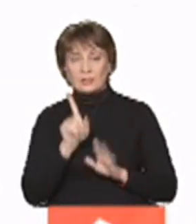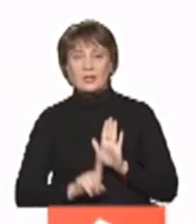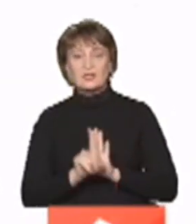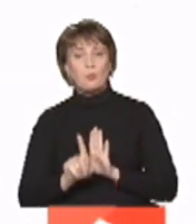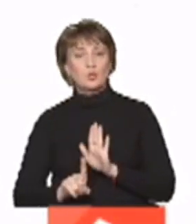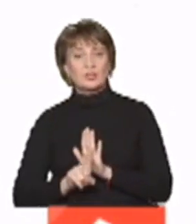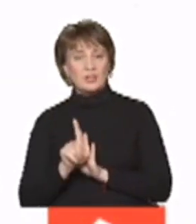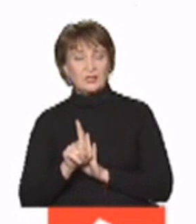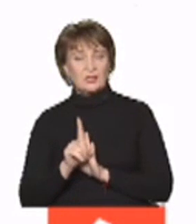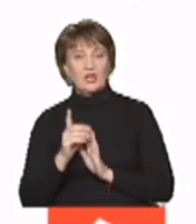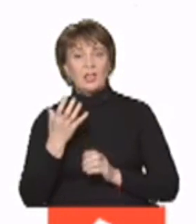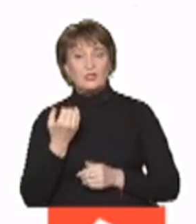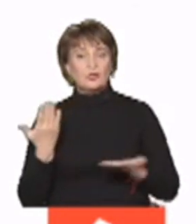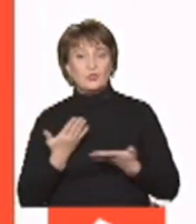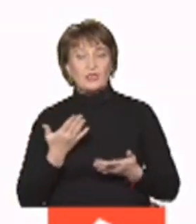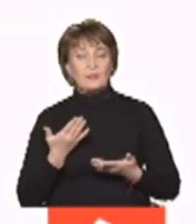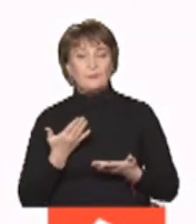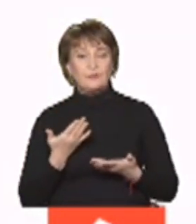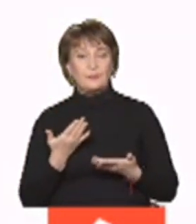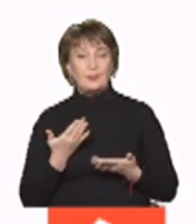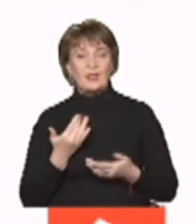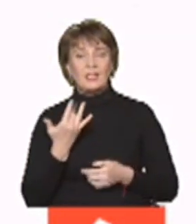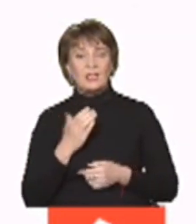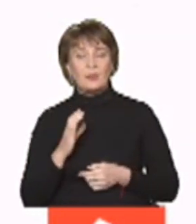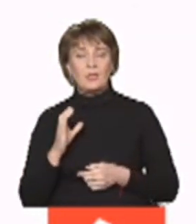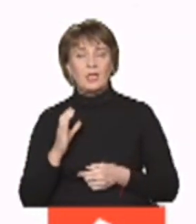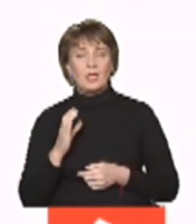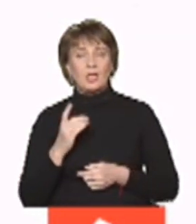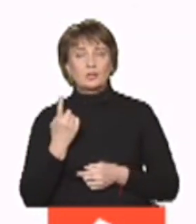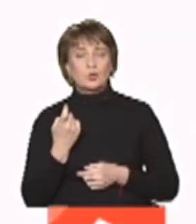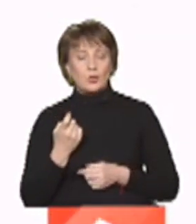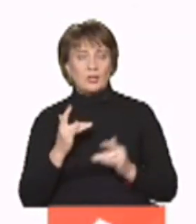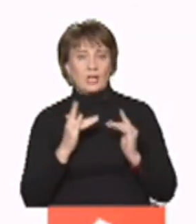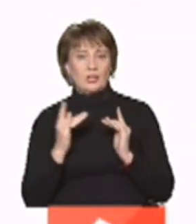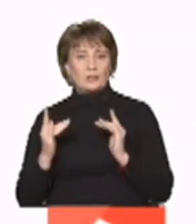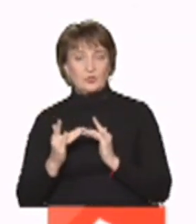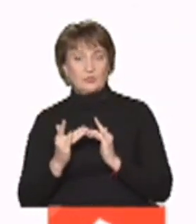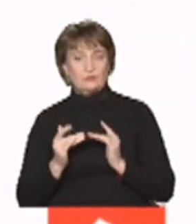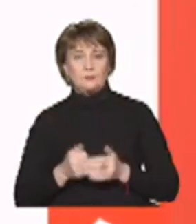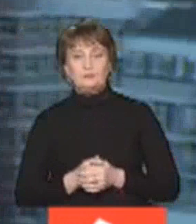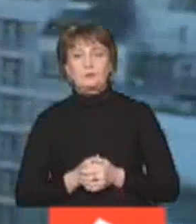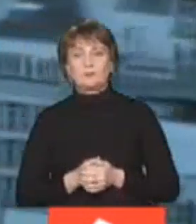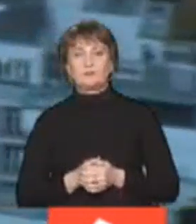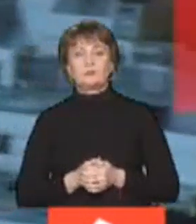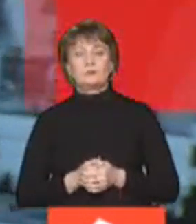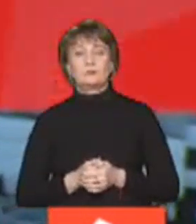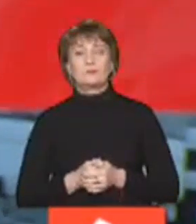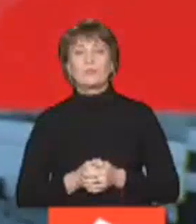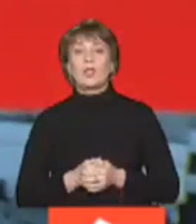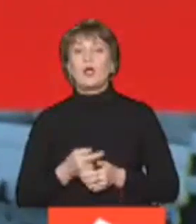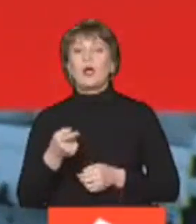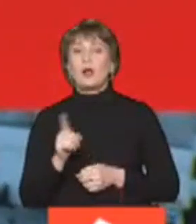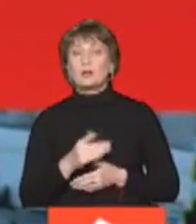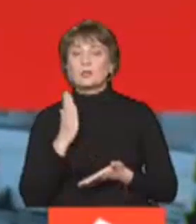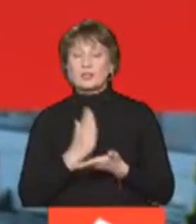запустити вже ще кілька сотень ліжок, підведених до кисню. Але чи